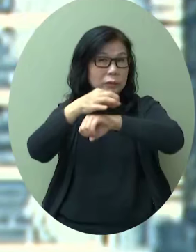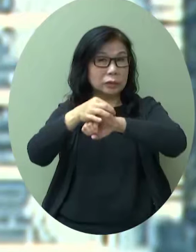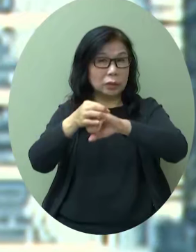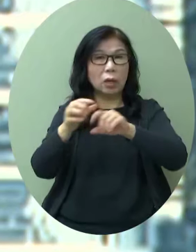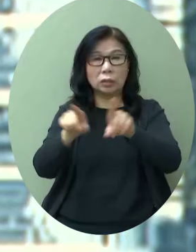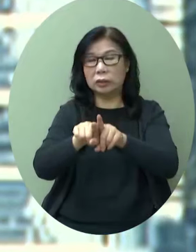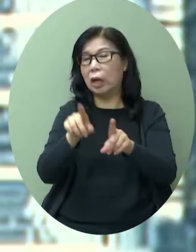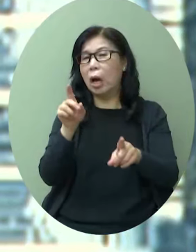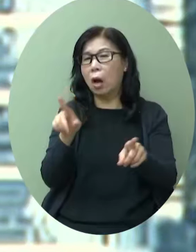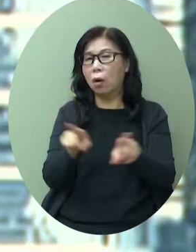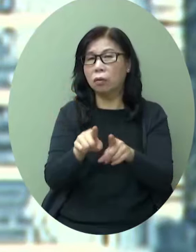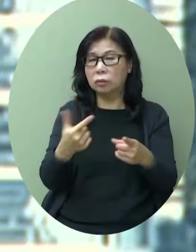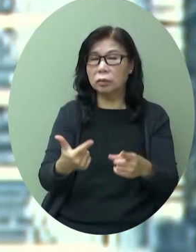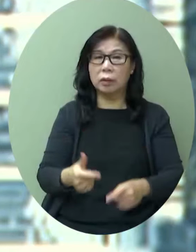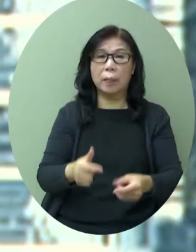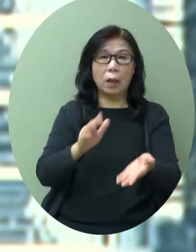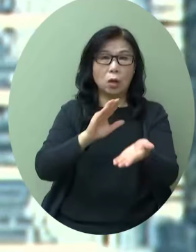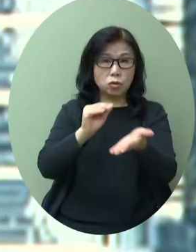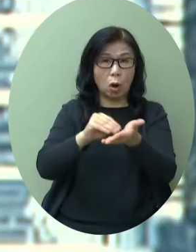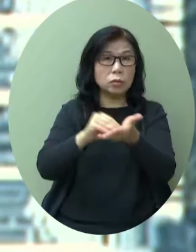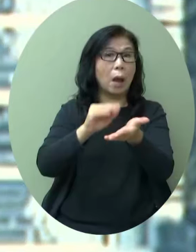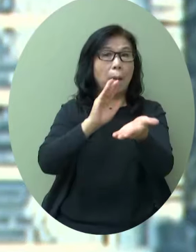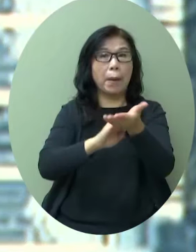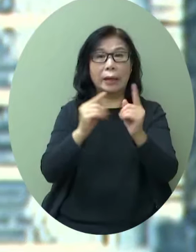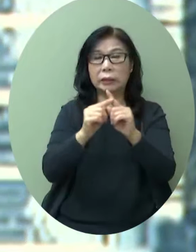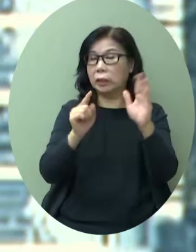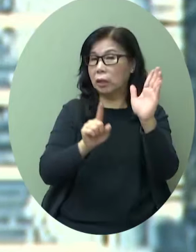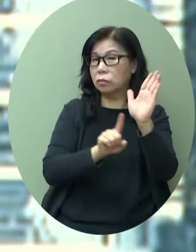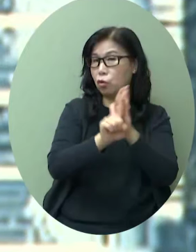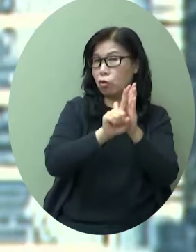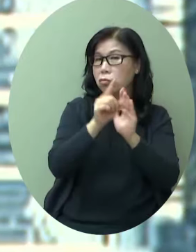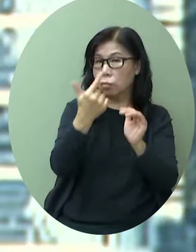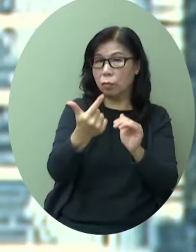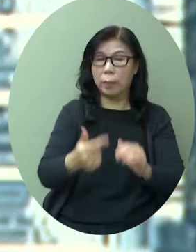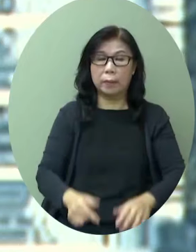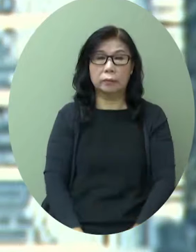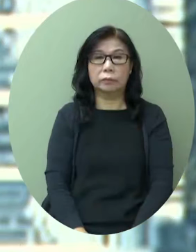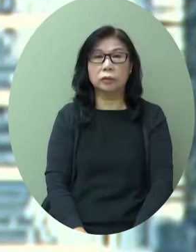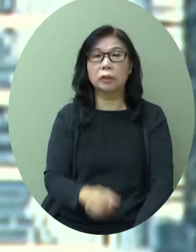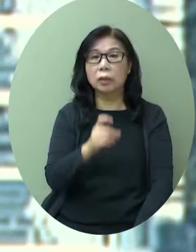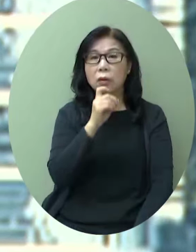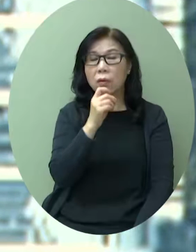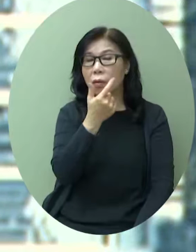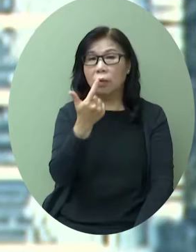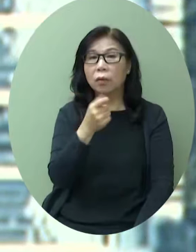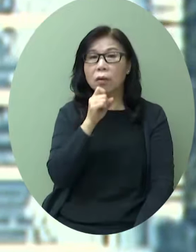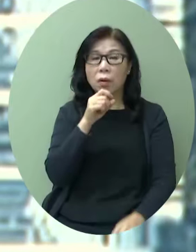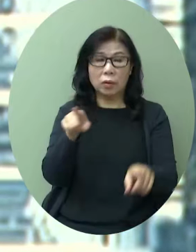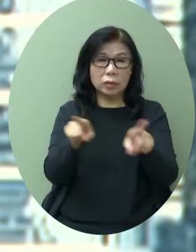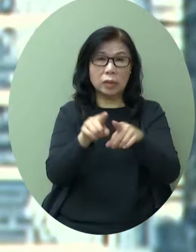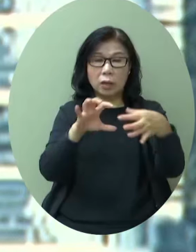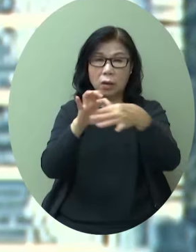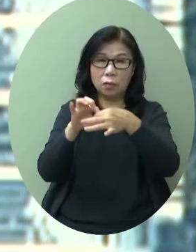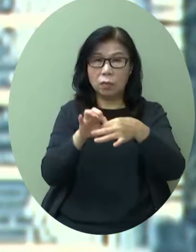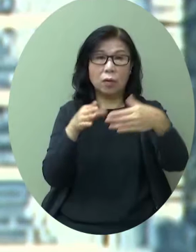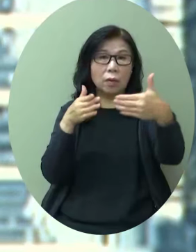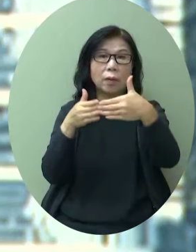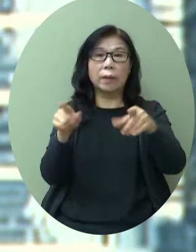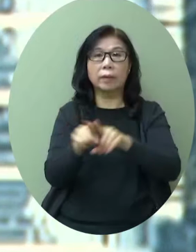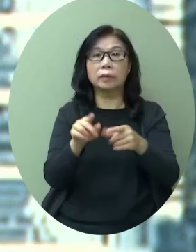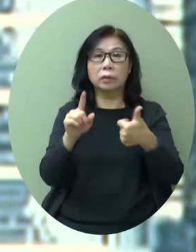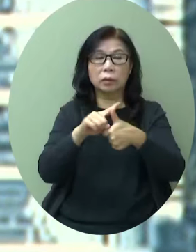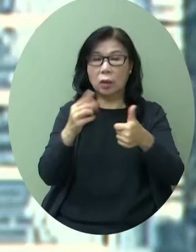仍然係嗰個確診個案係上升嘅嚇。特別係有好多同我哋有緊密接觸嘅地方啦，譬